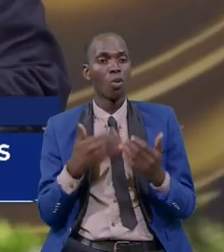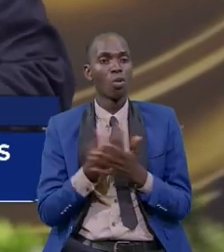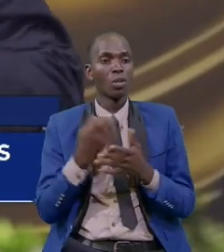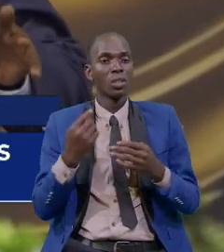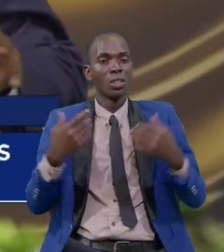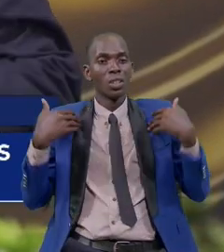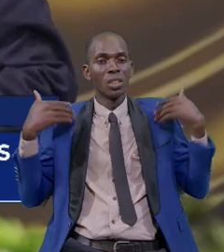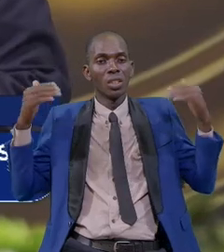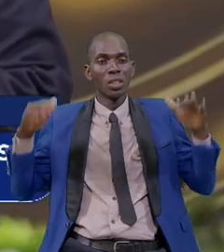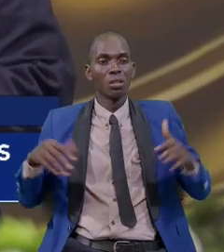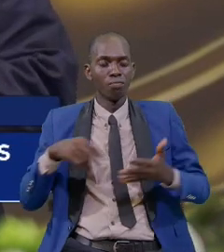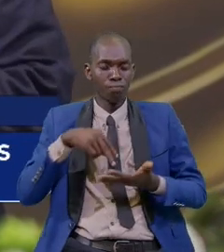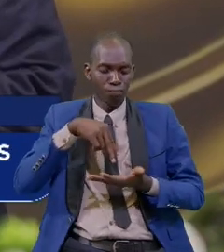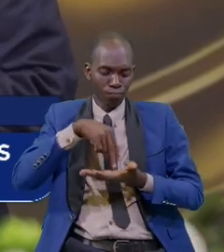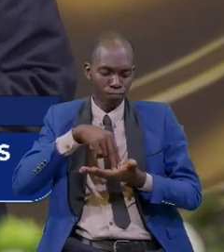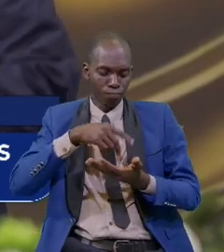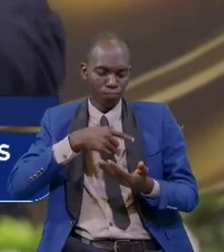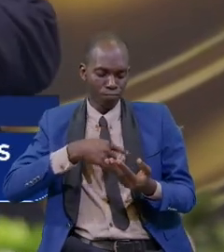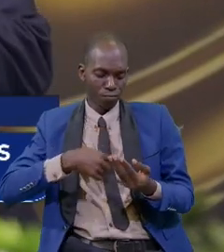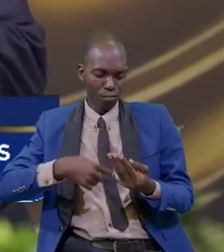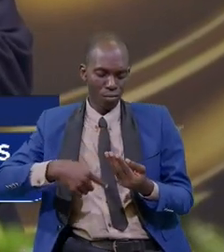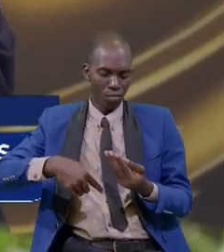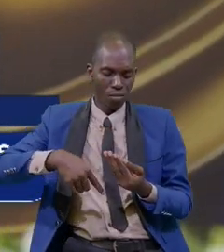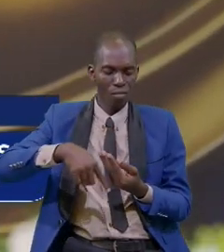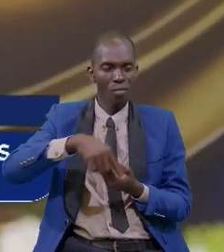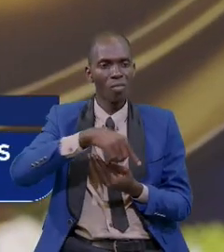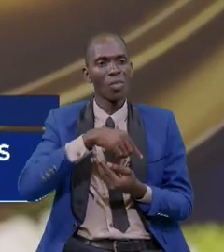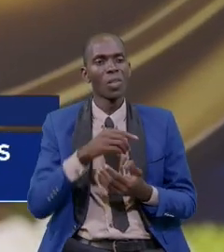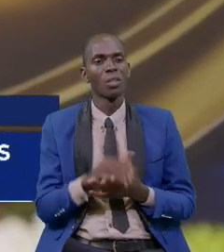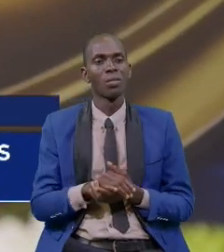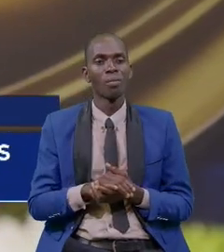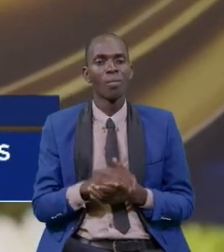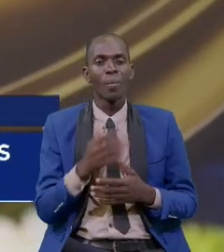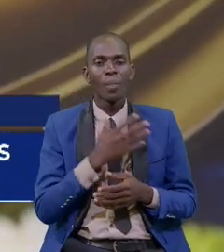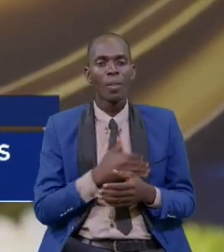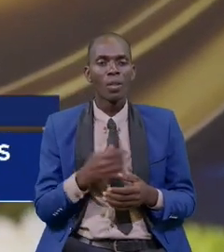se tenaient autour du trône et